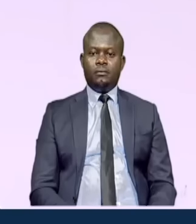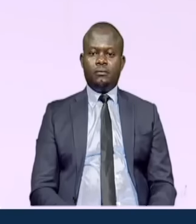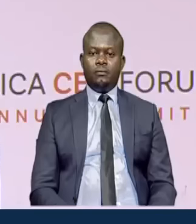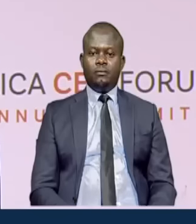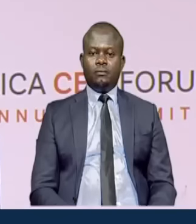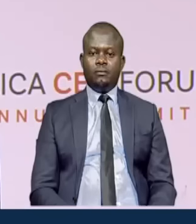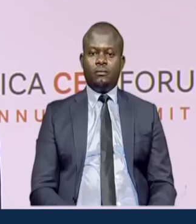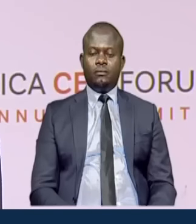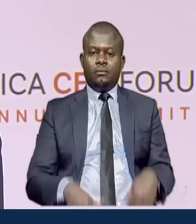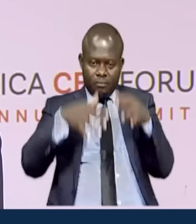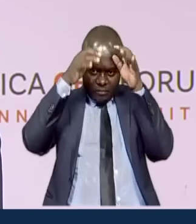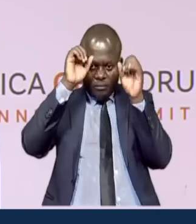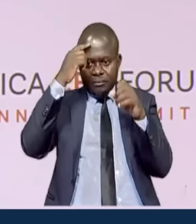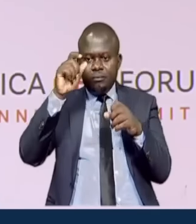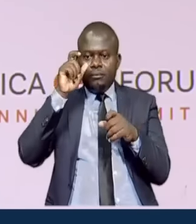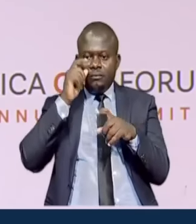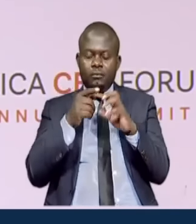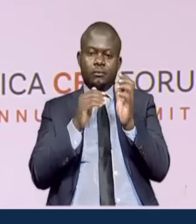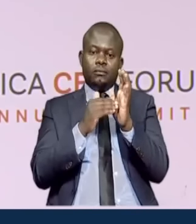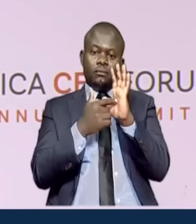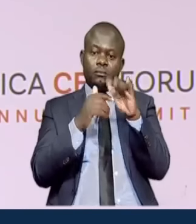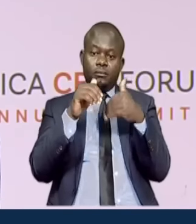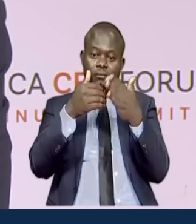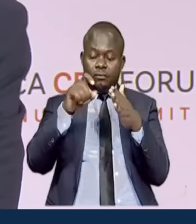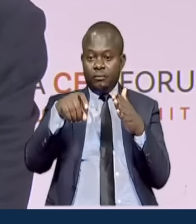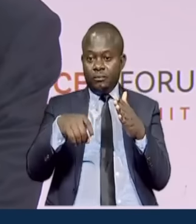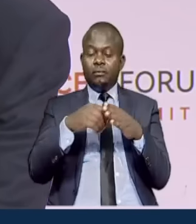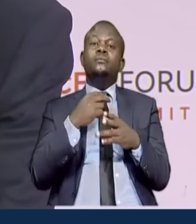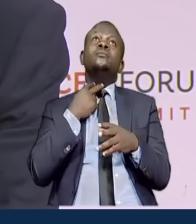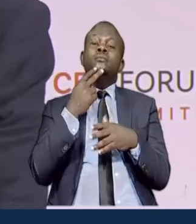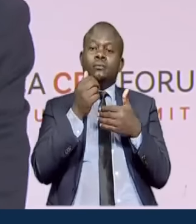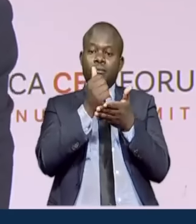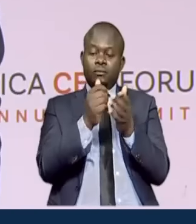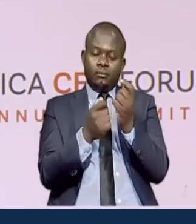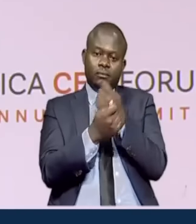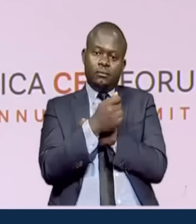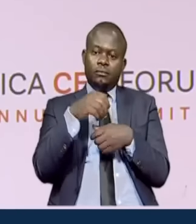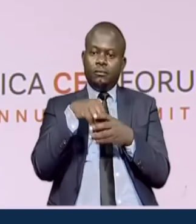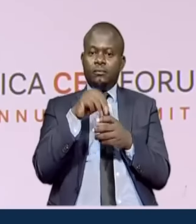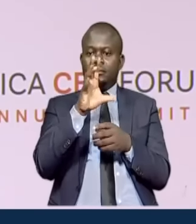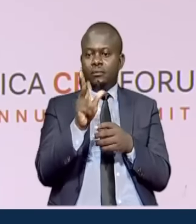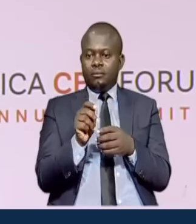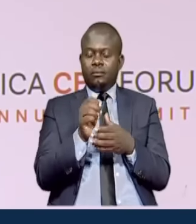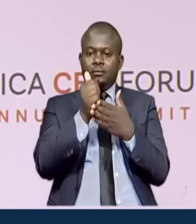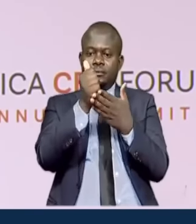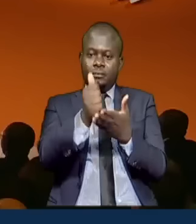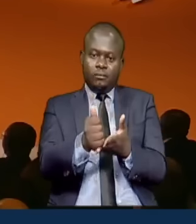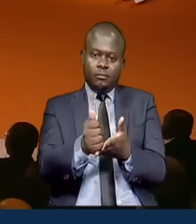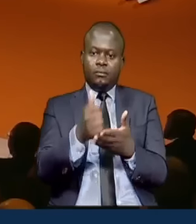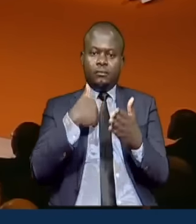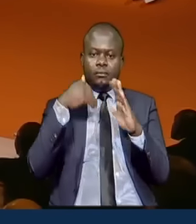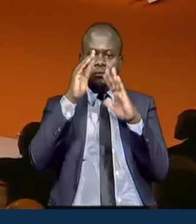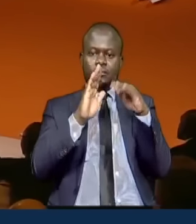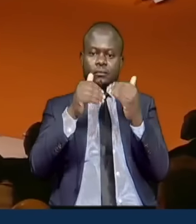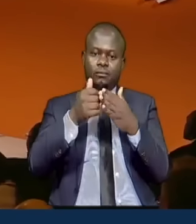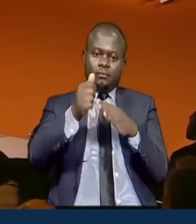n'ingufu. Perezida Kagame kandi yanagaragaje ko akeneye ijwi rigira impinduka ku mugabane, nka kimwe byafasha umugabane wa Afurika kugira uruhare n'uwo